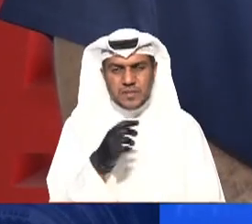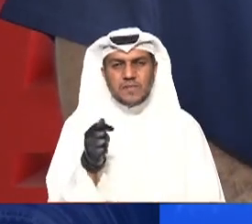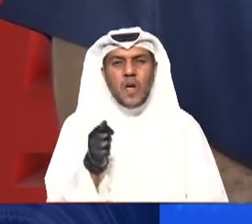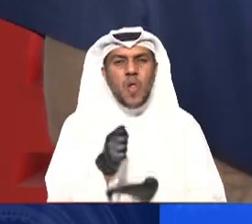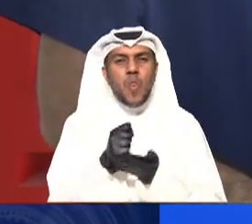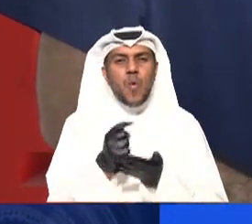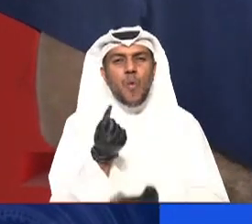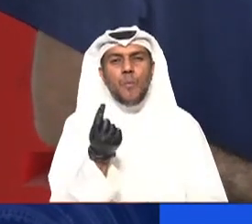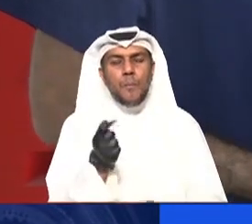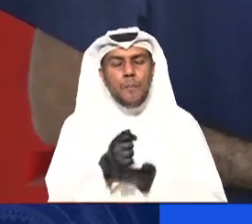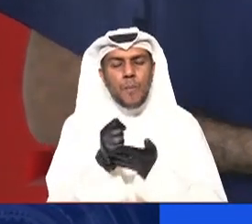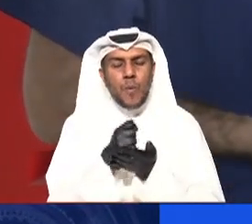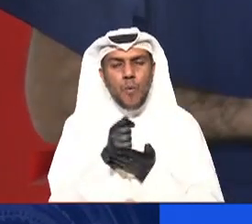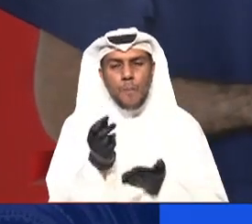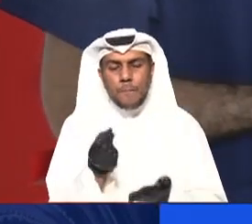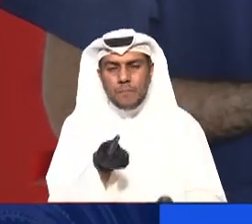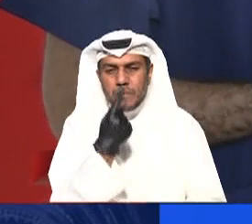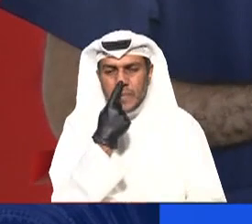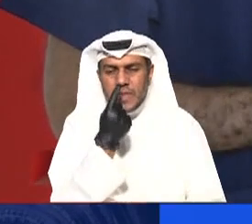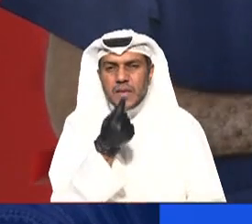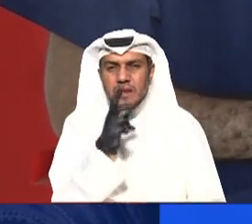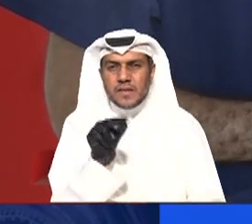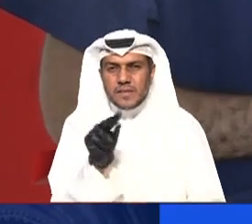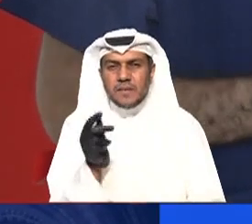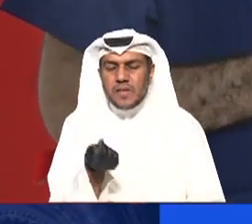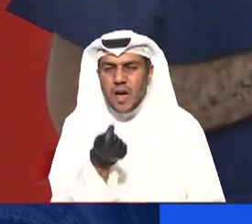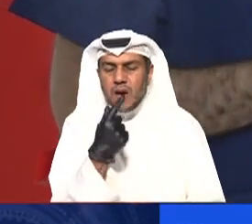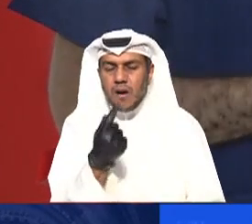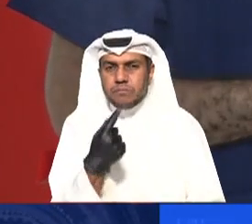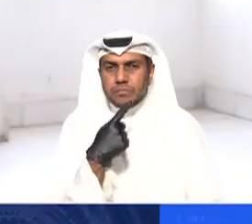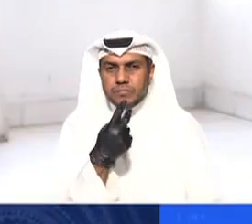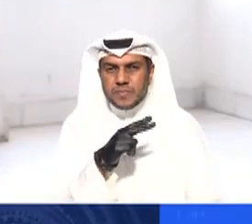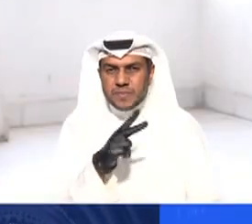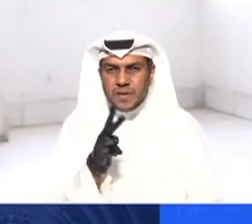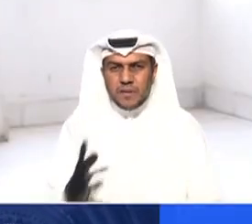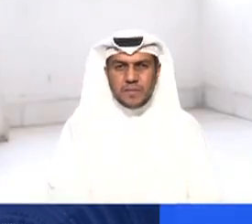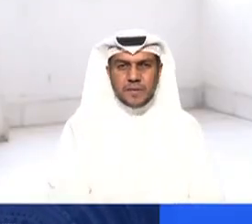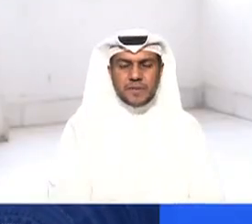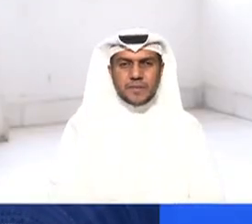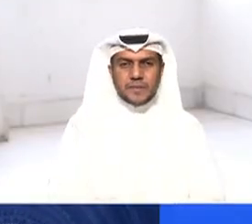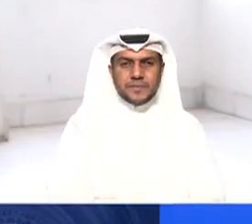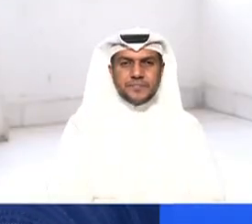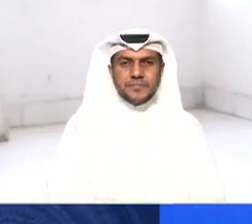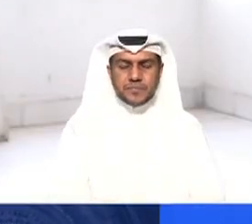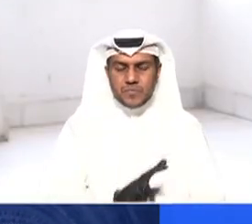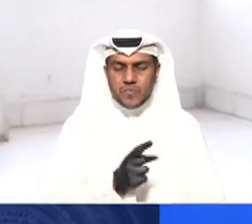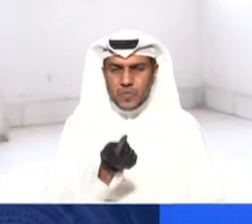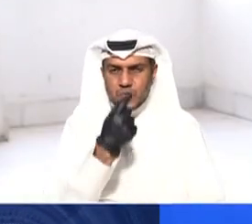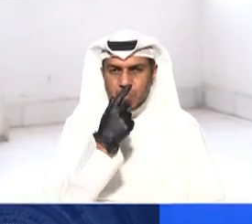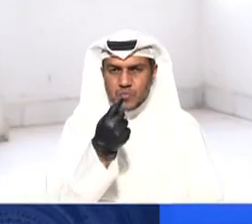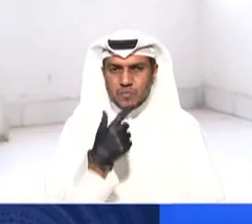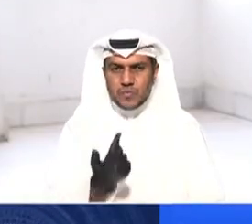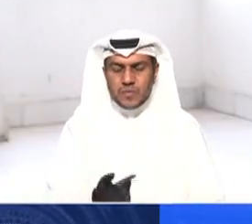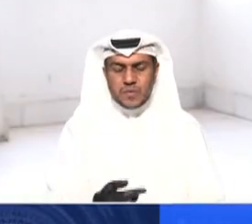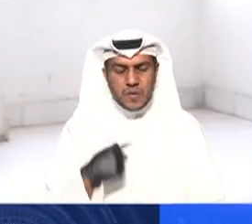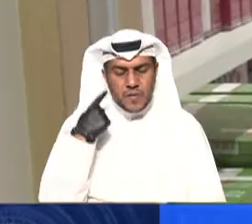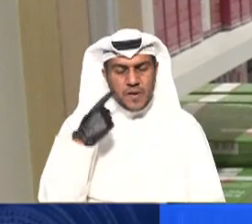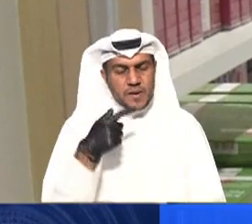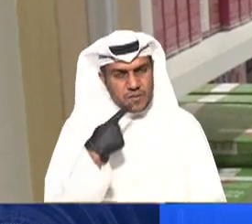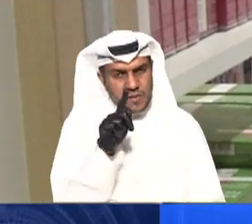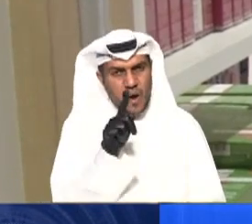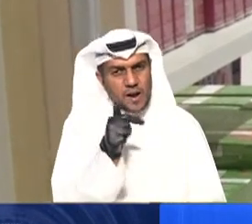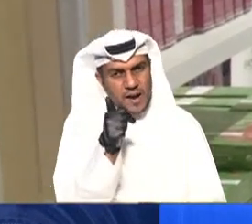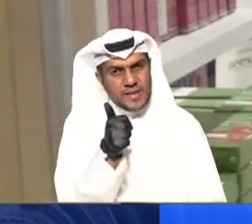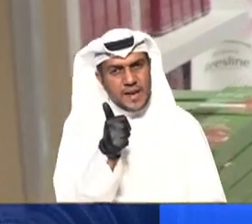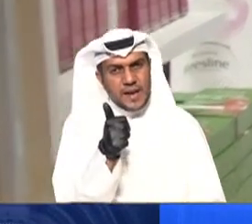بينما أكد الخبراء والمختصون العاملون في قطاع الصيدلة أن المكملات الغذائية والفيتامينات تشكل عناصر أساسية في